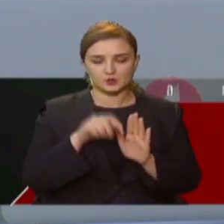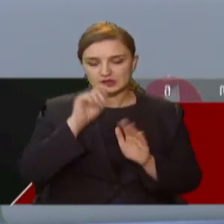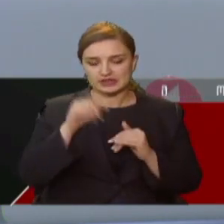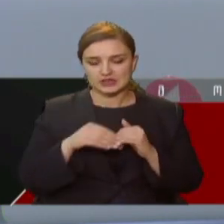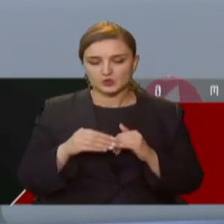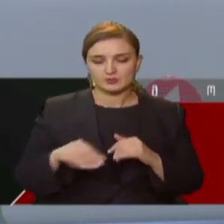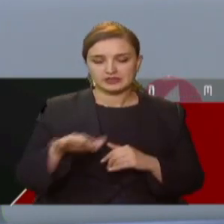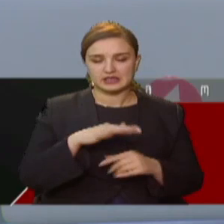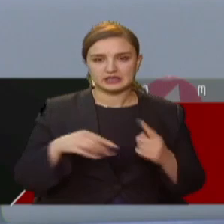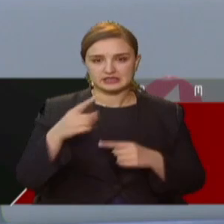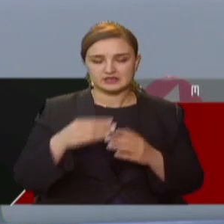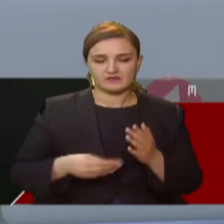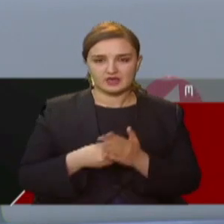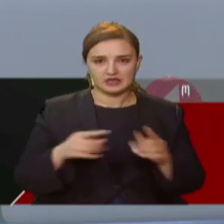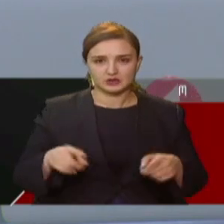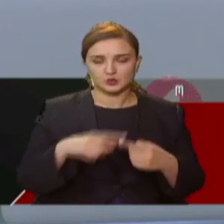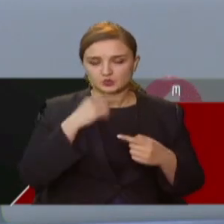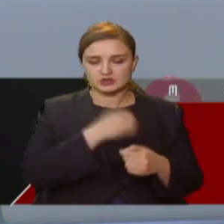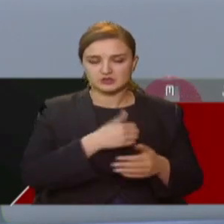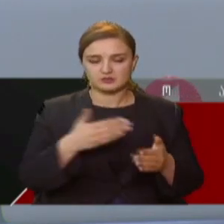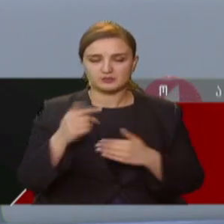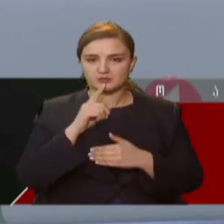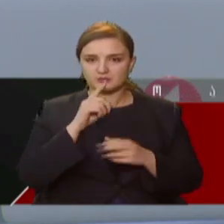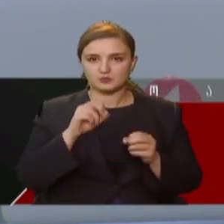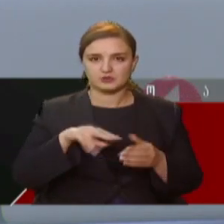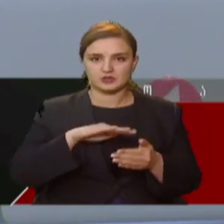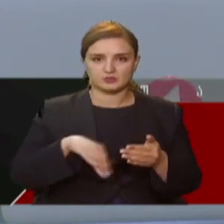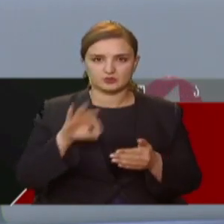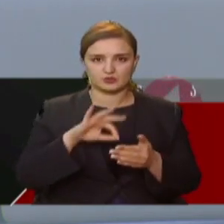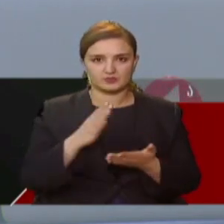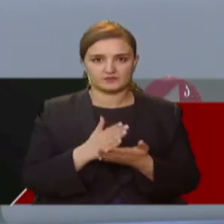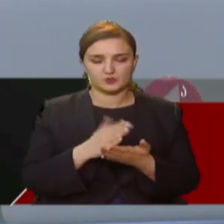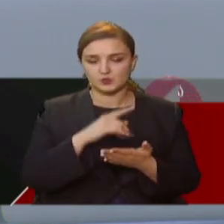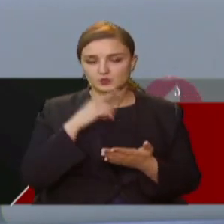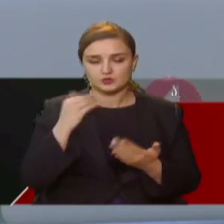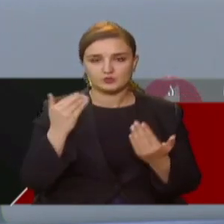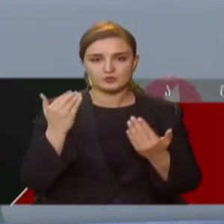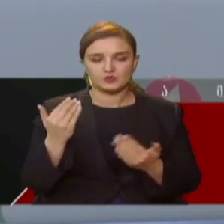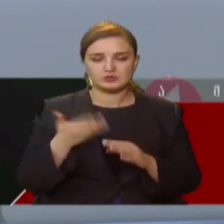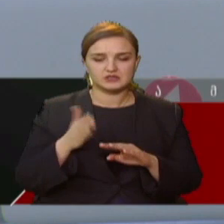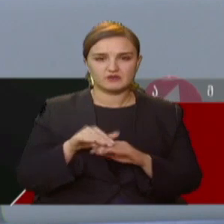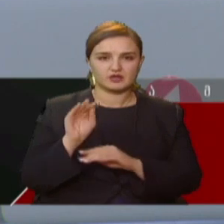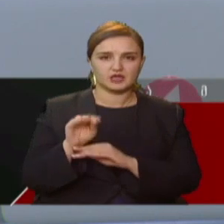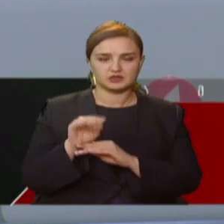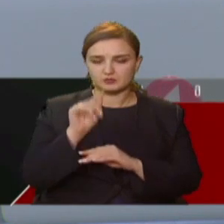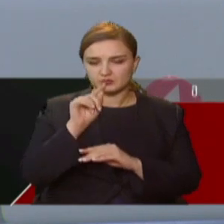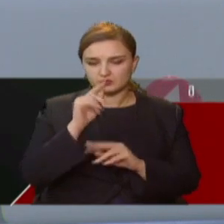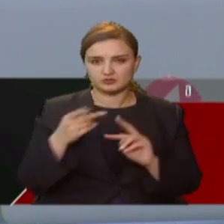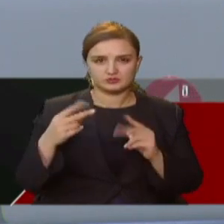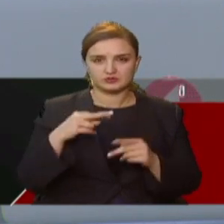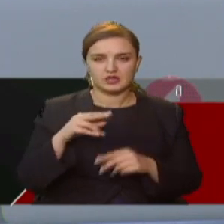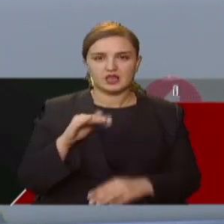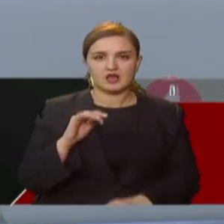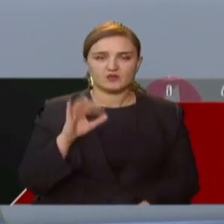teritoriulim tlianobis agdenas rusetis zalebis kaqanas da virtual usaptkhoebasats gulisxvaps. Rusetis misamartid mtsqave განცხადებებს პუტინის ნაცვლად